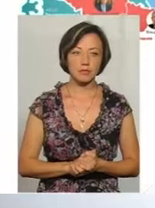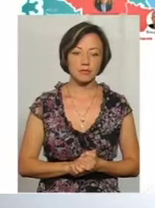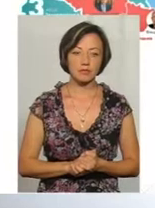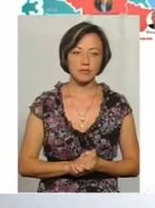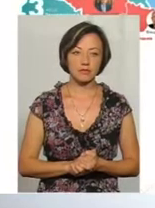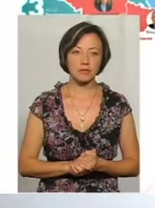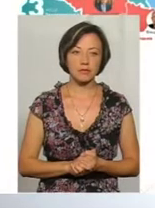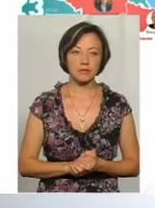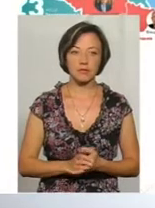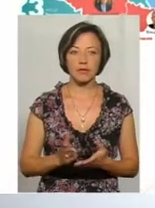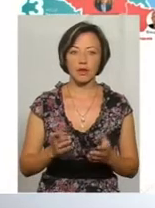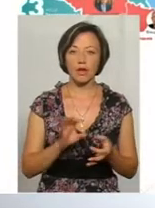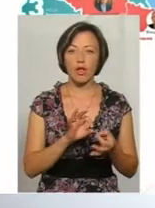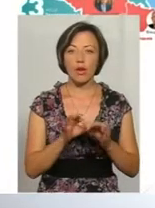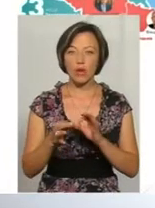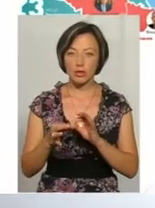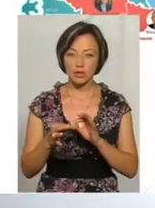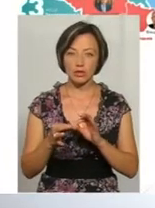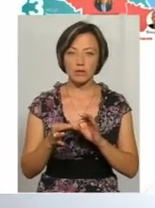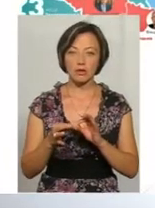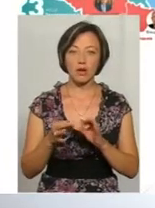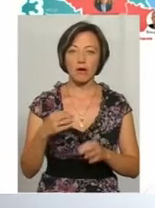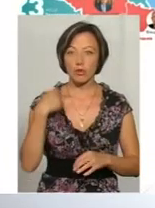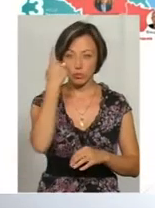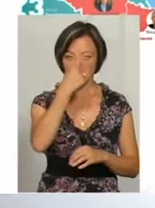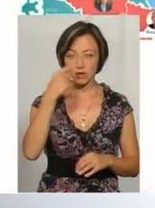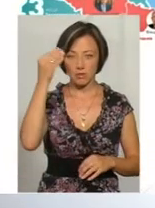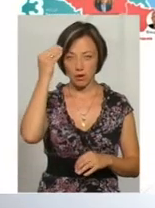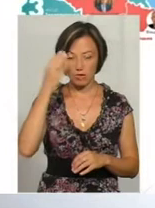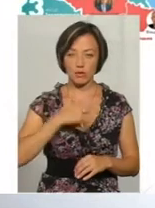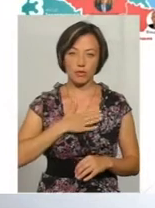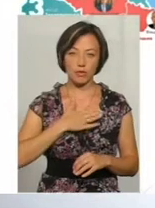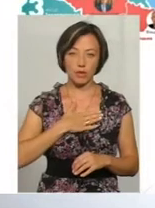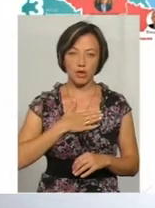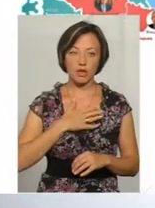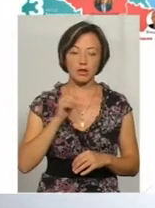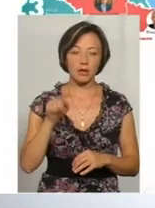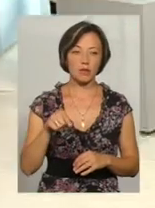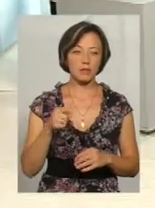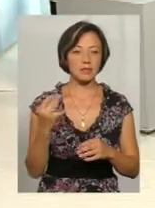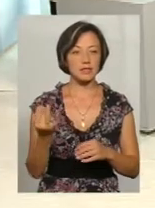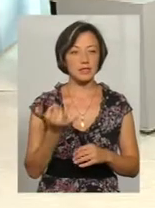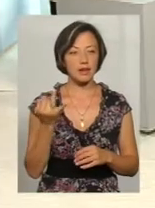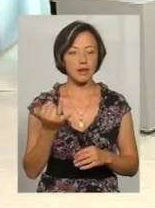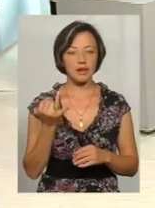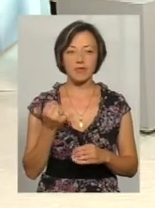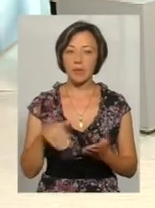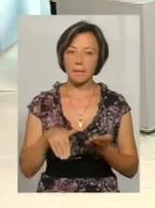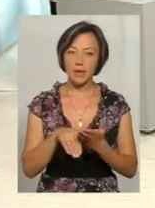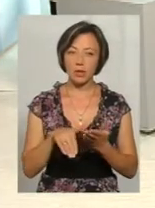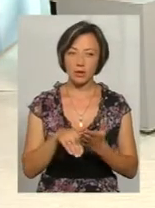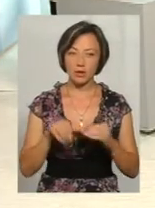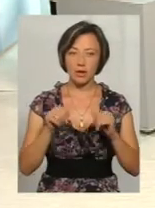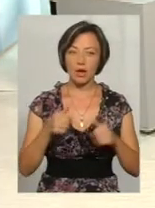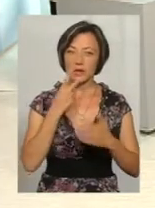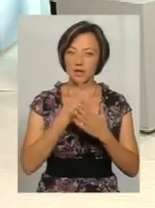Досить логічно, в принципі, от якщо брати особисте враження, особисту думку, оскільки там цікава методологія, тому що потрібно, коли